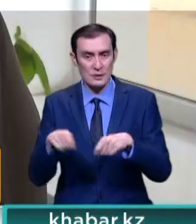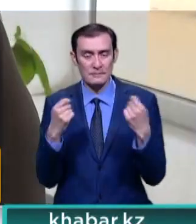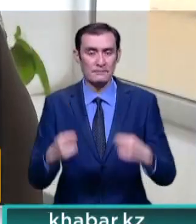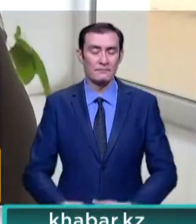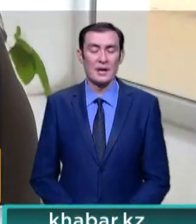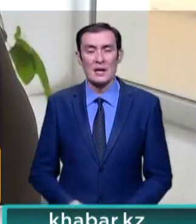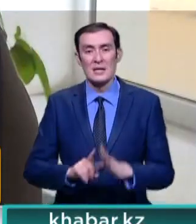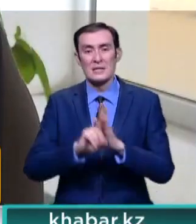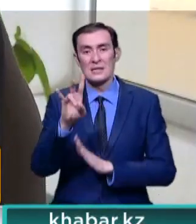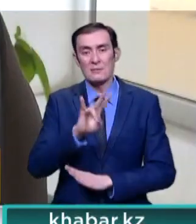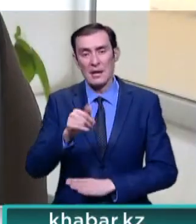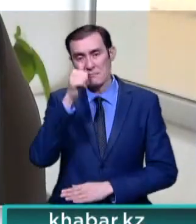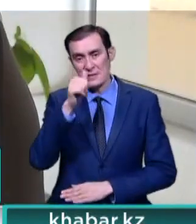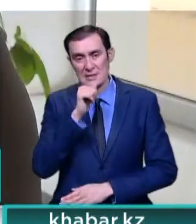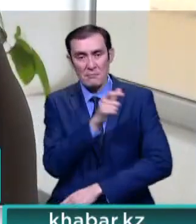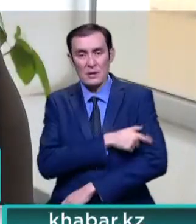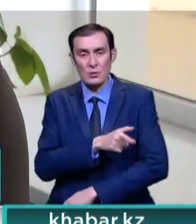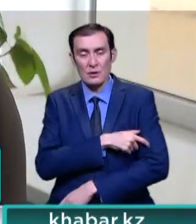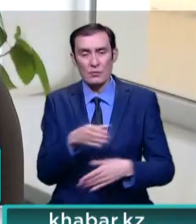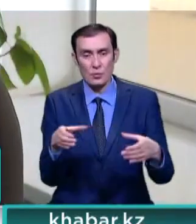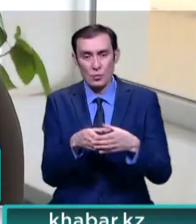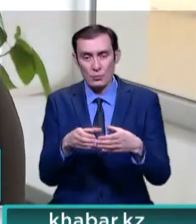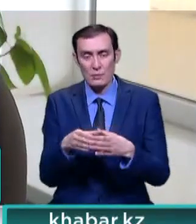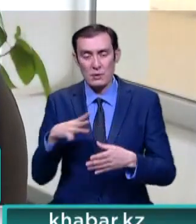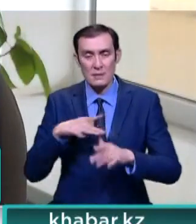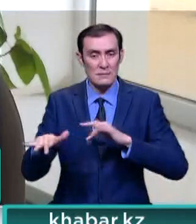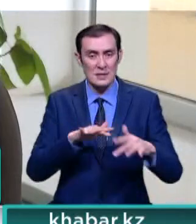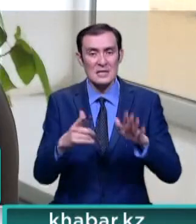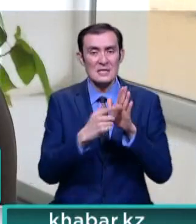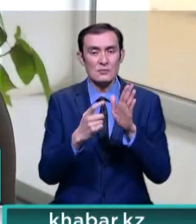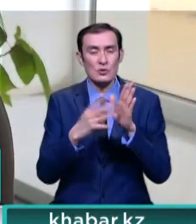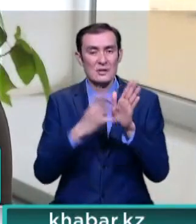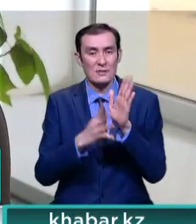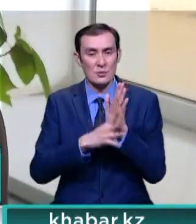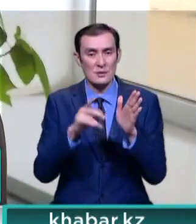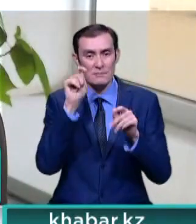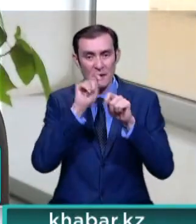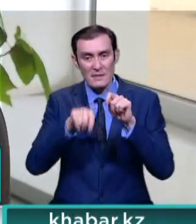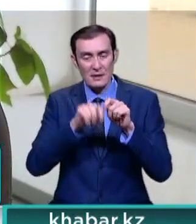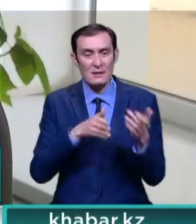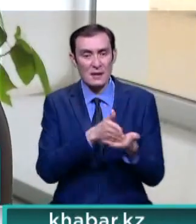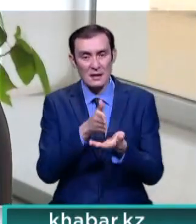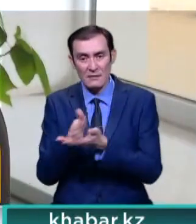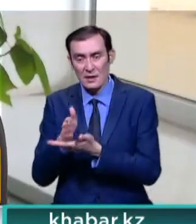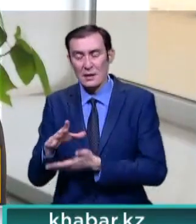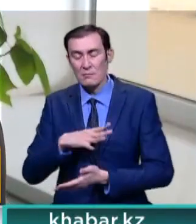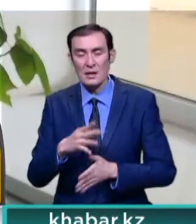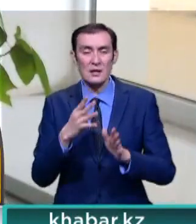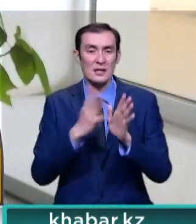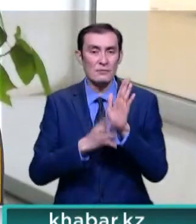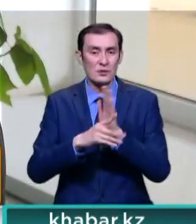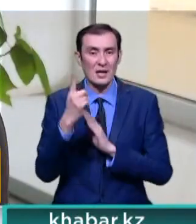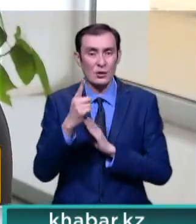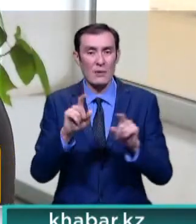С ноября месяца мониторинговыми группами проведено 790 рейдов. Из них на